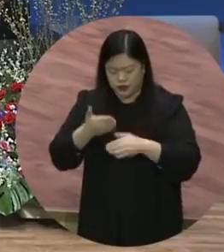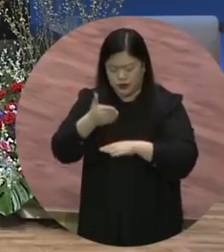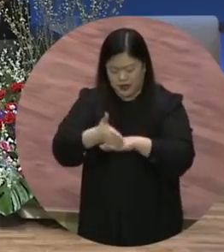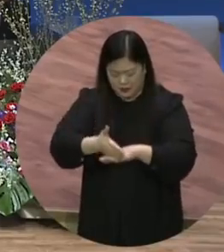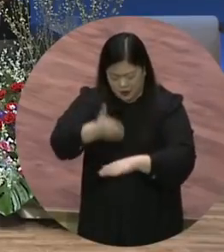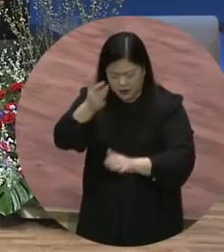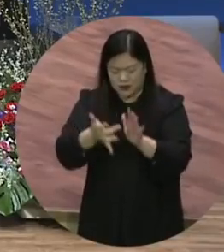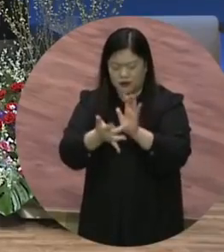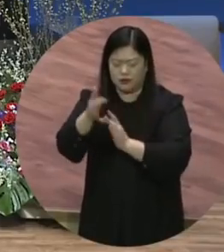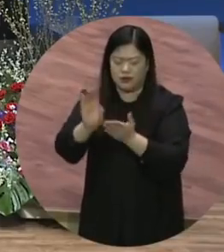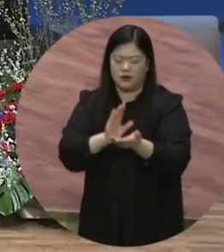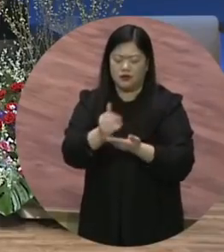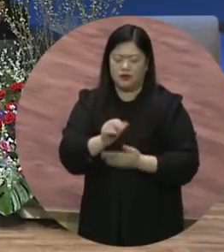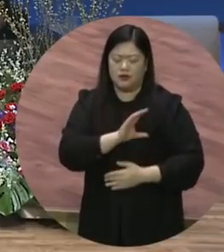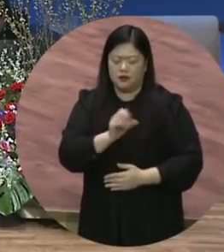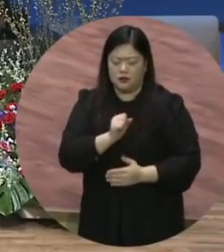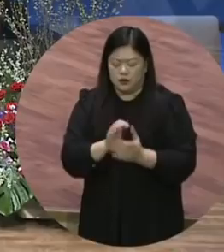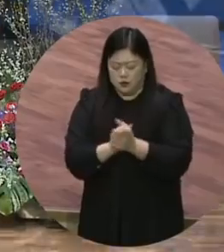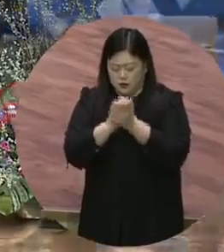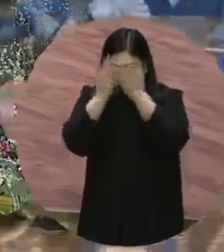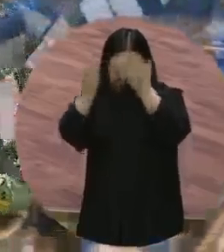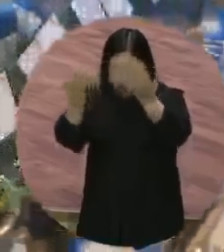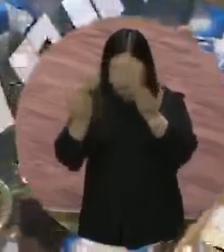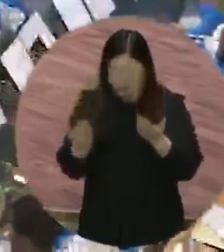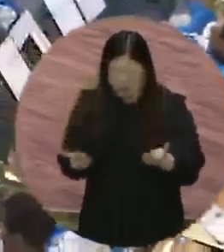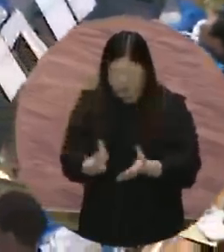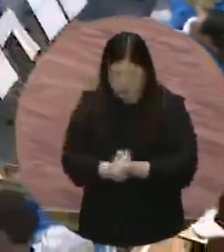감사 기도드리옵나이다. 아멘.